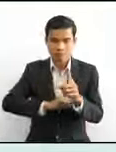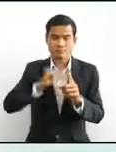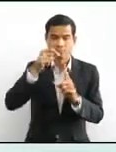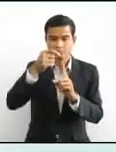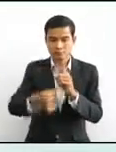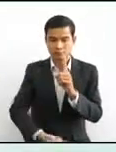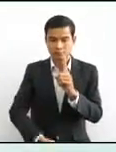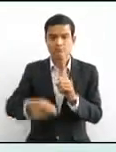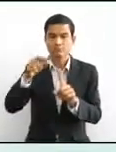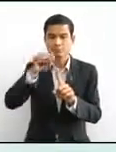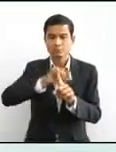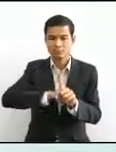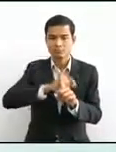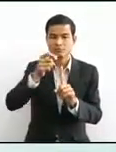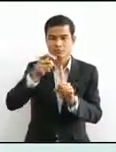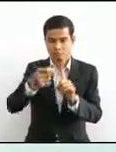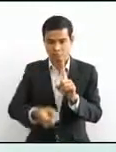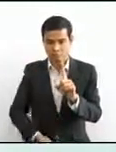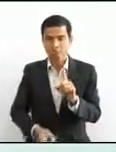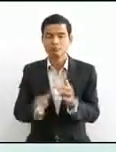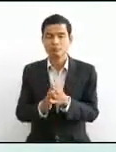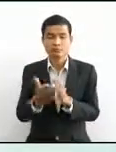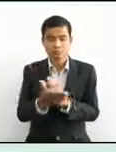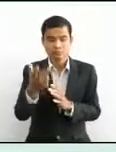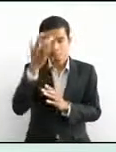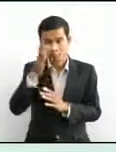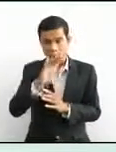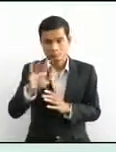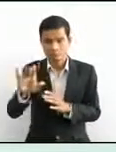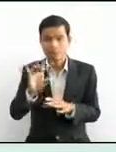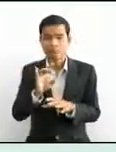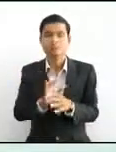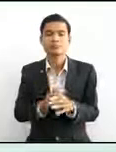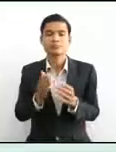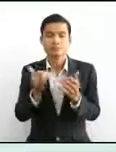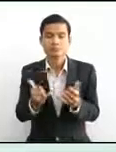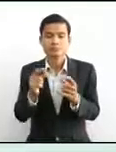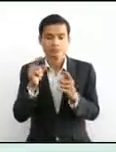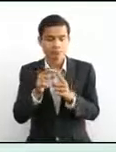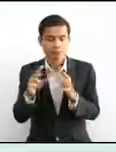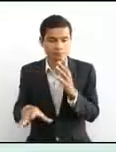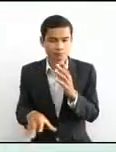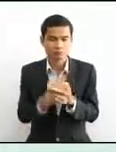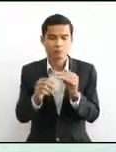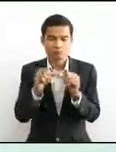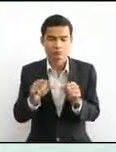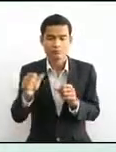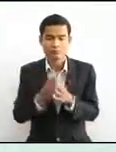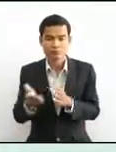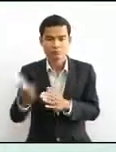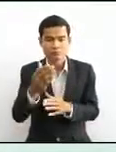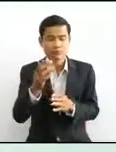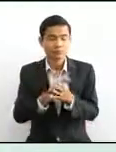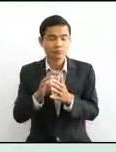con tự ác khía bù cài mền tên nè à lại con tự ác khía nè cứ nâng miên pía mùi tiệt do mực ai con ăn tay mà